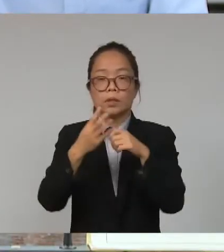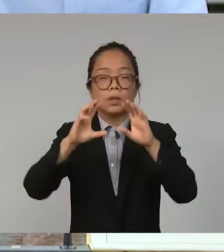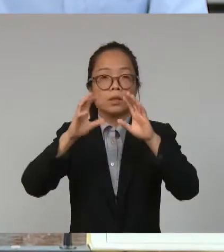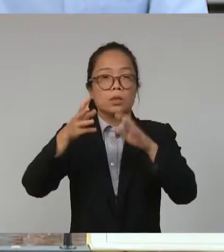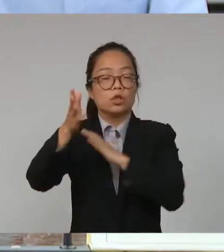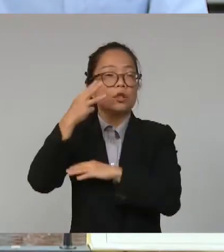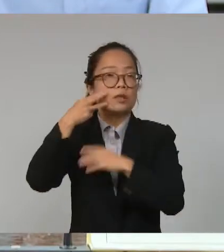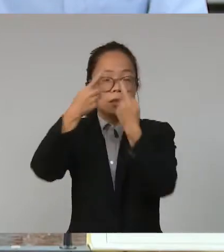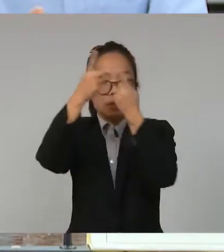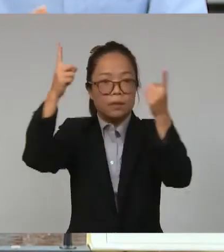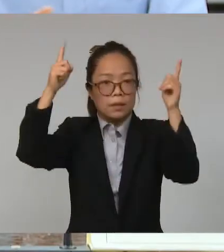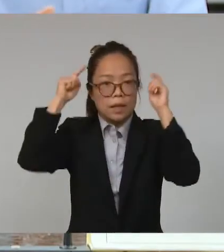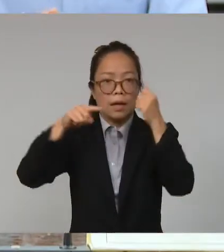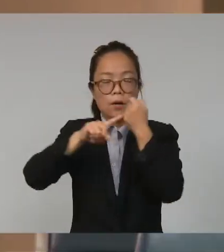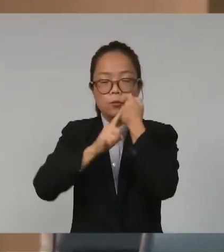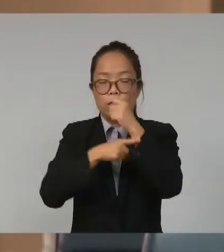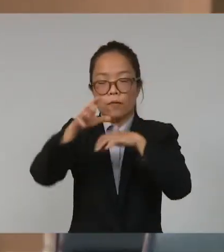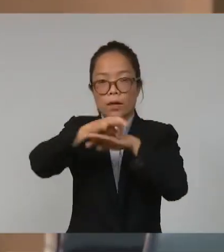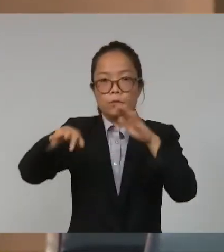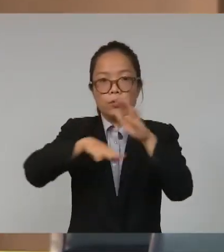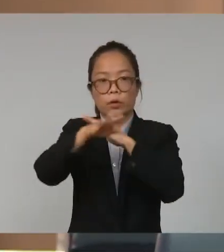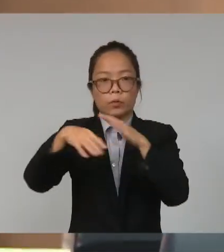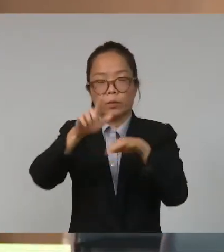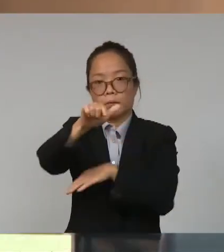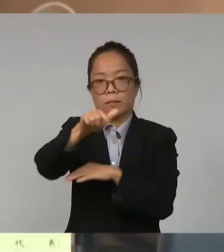学法学院刘宗德教授。